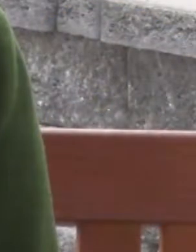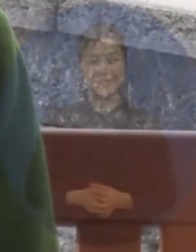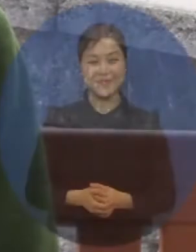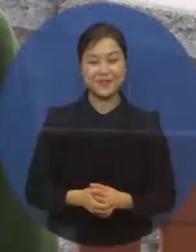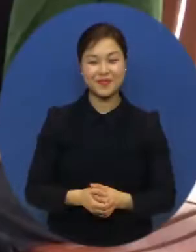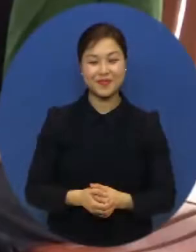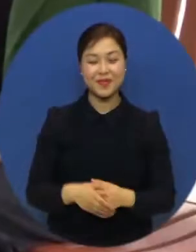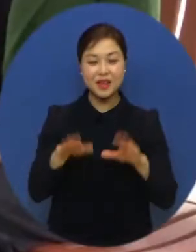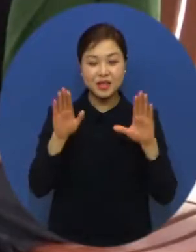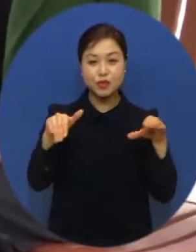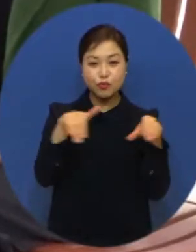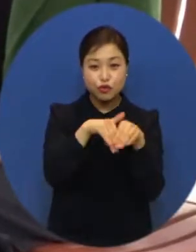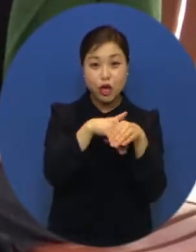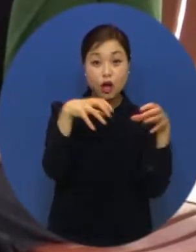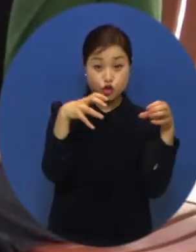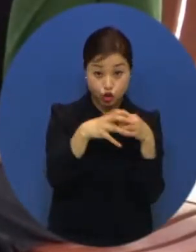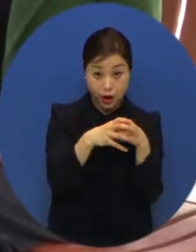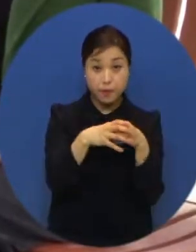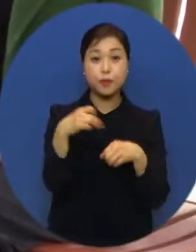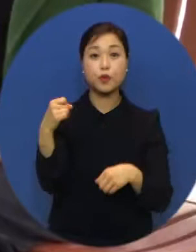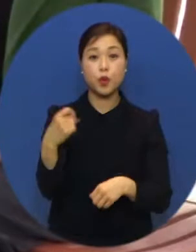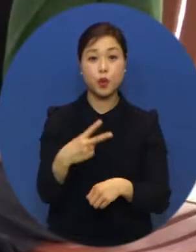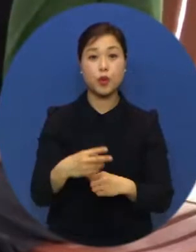지금 문화 융합 그리고